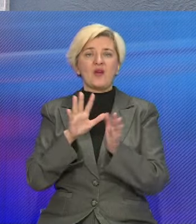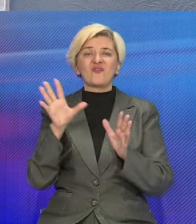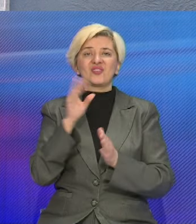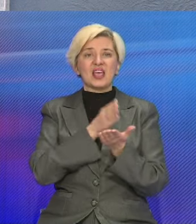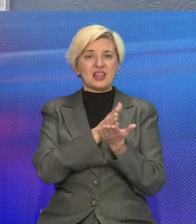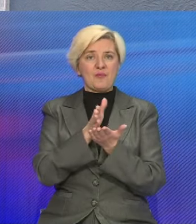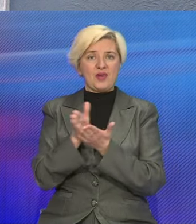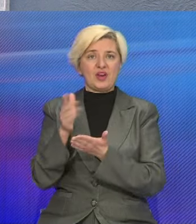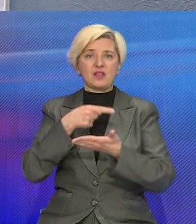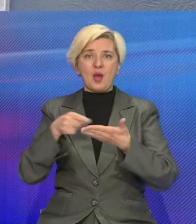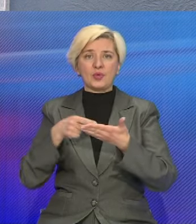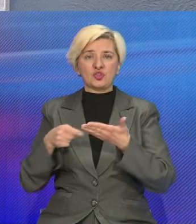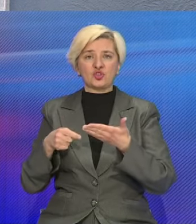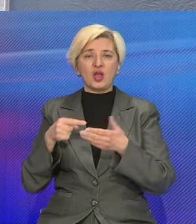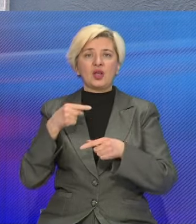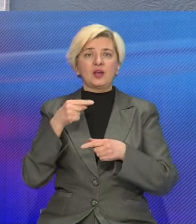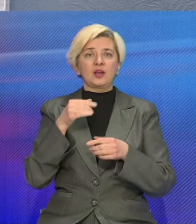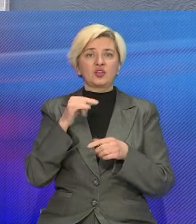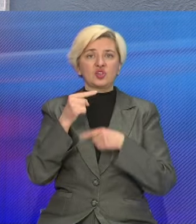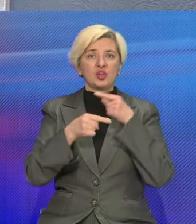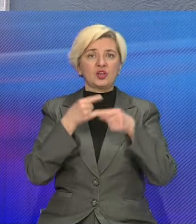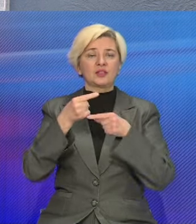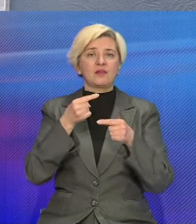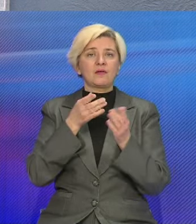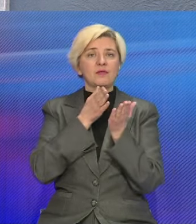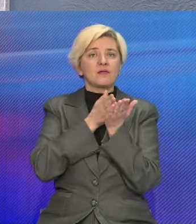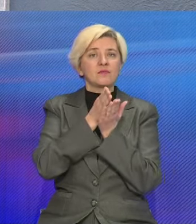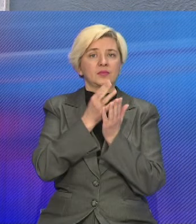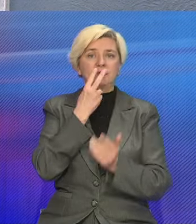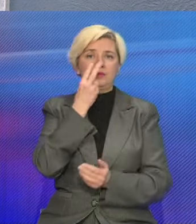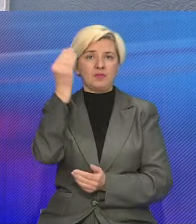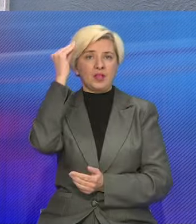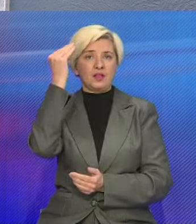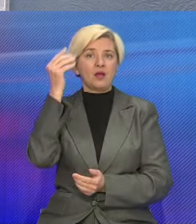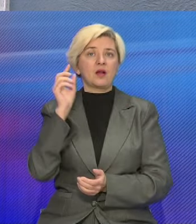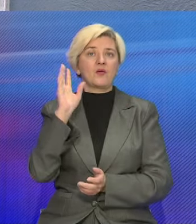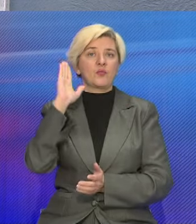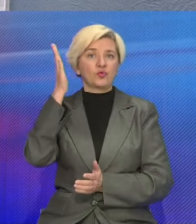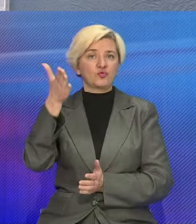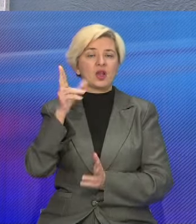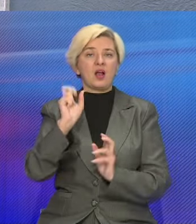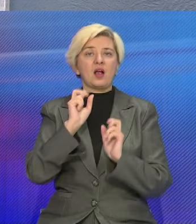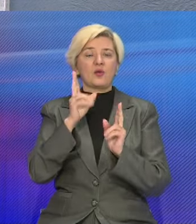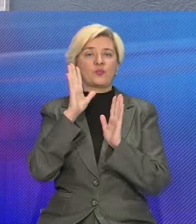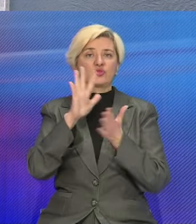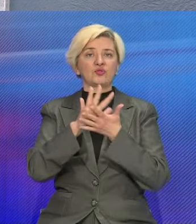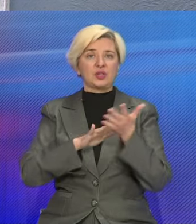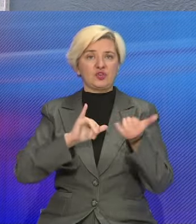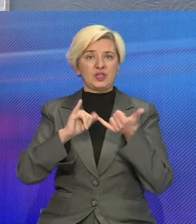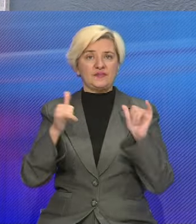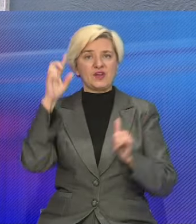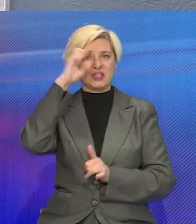вони все преломлені через призму будущого, як буде розвиватися в тому, ніби іному направліні наша країна і наше обіщество. І як